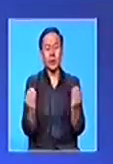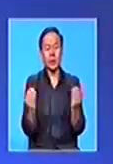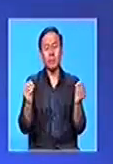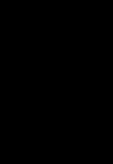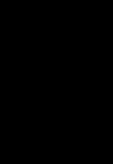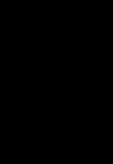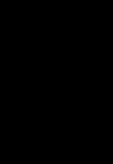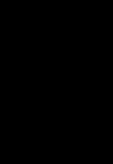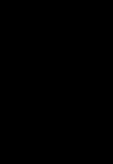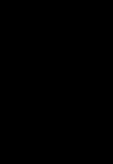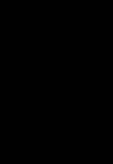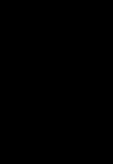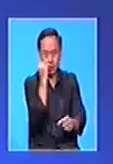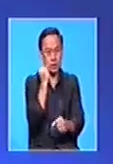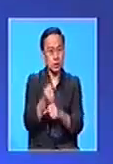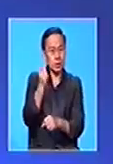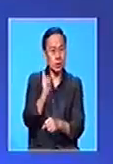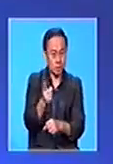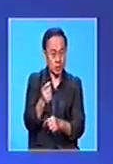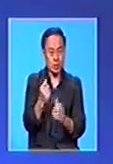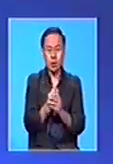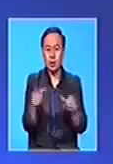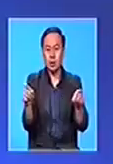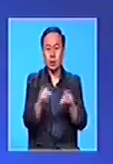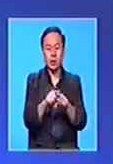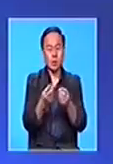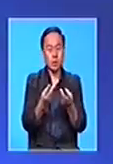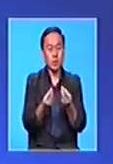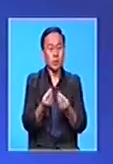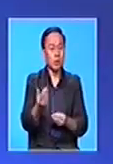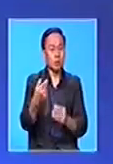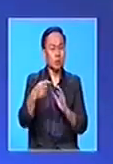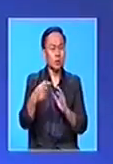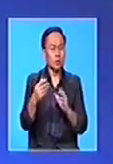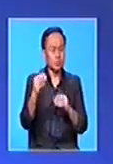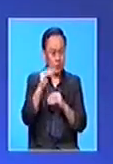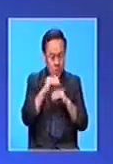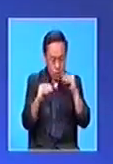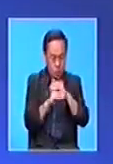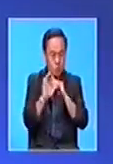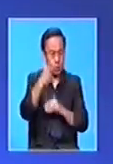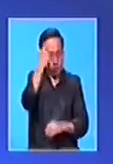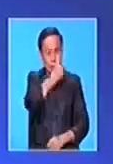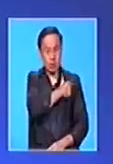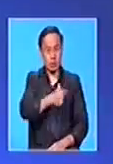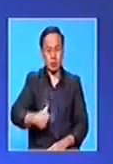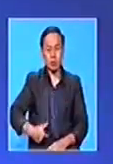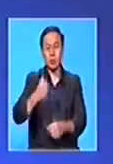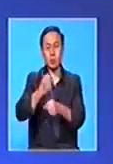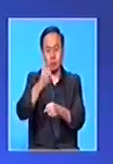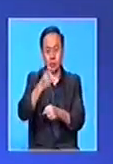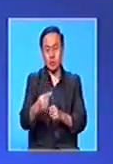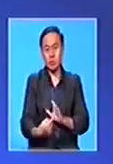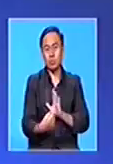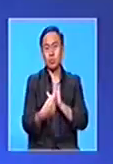ำไม่ได้โครงการศิลปชีพพิเศษของสมเด็จเจ้าพระบรมชินาถนะครับท่านได้ทรงทำเ